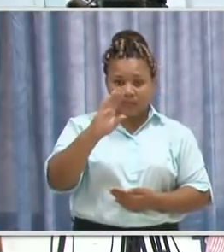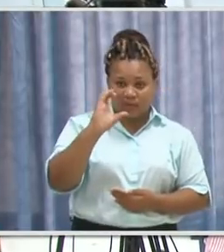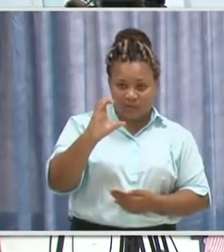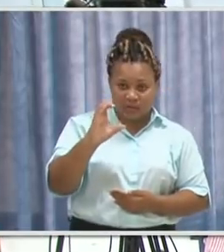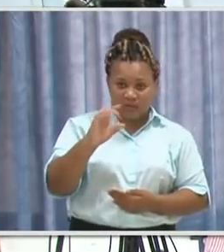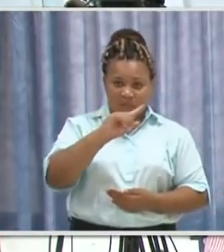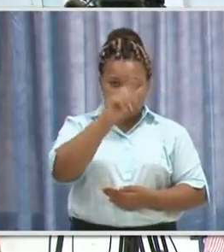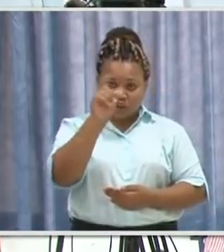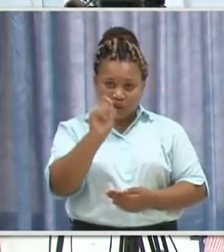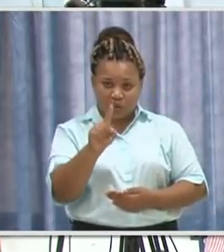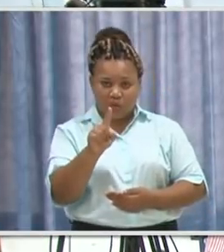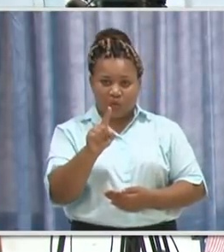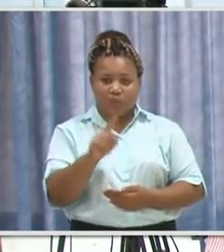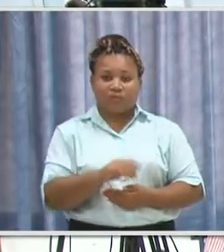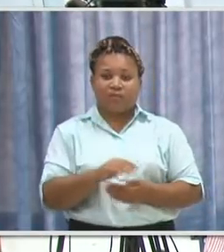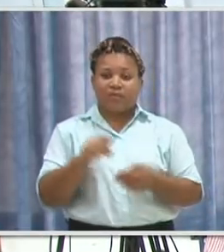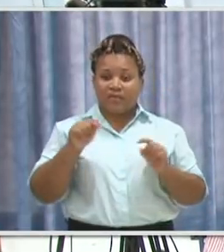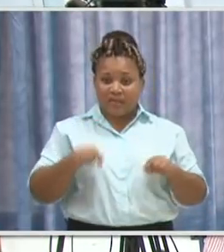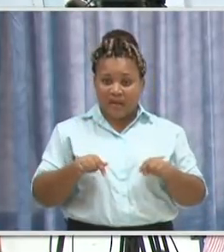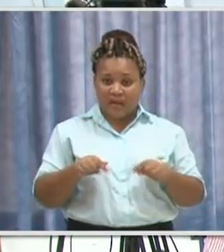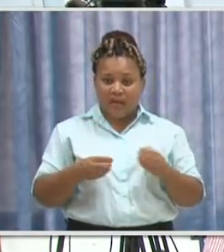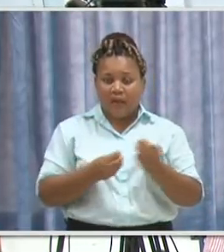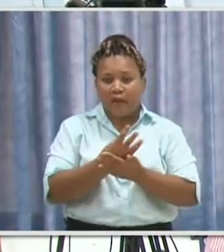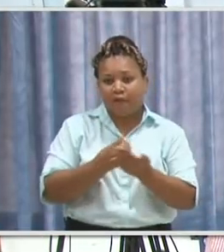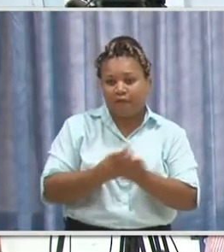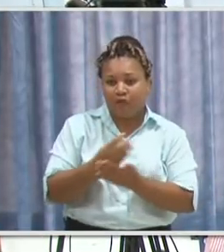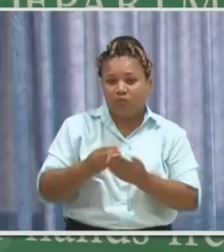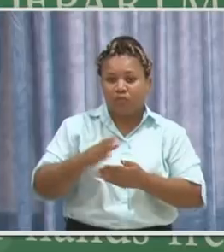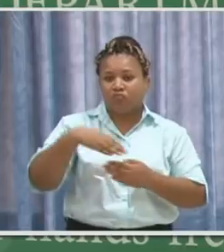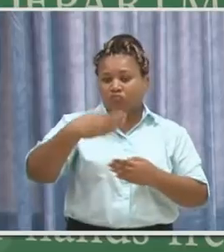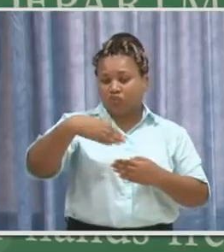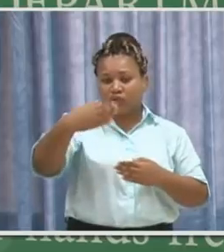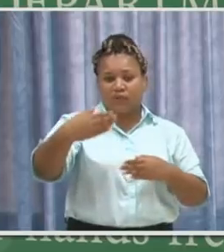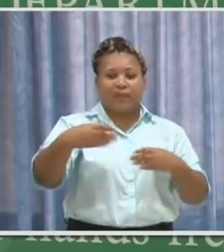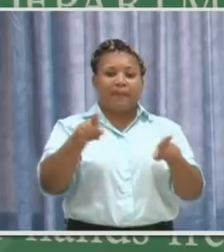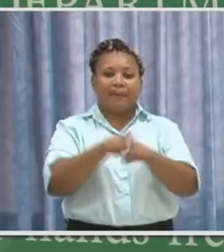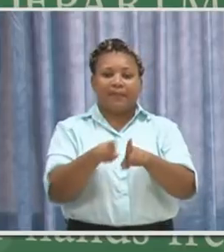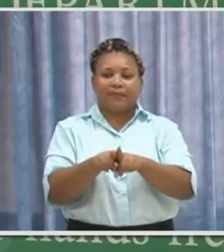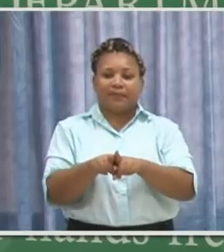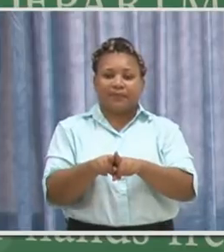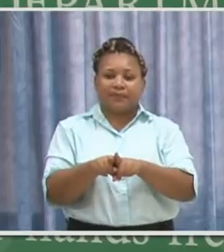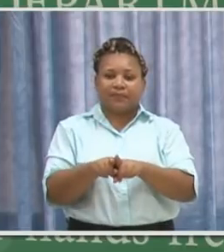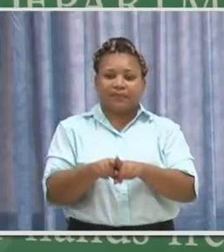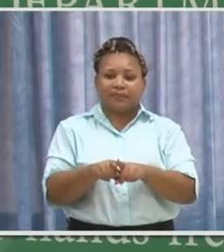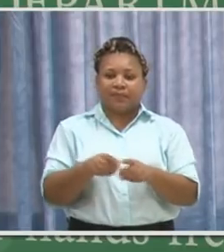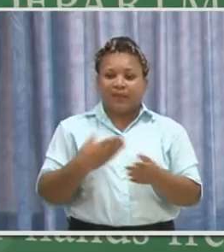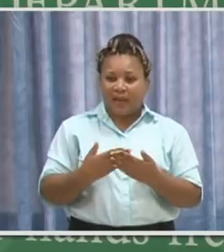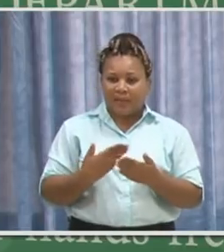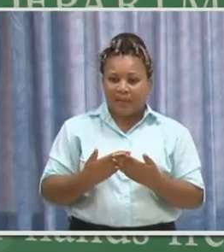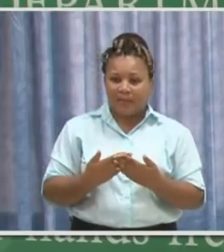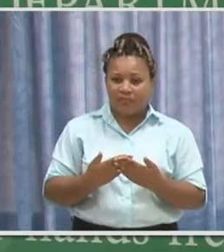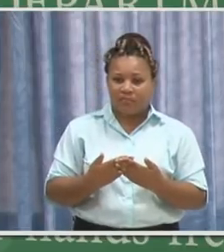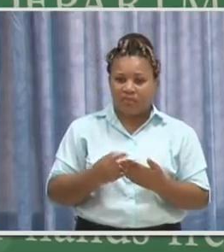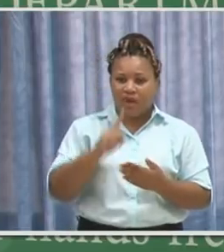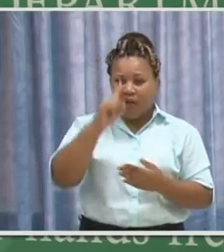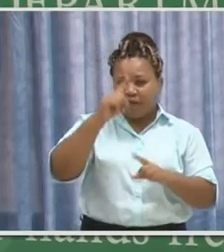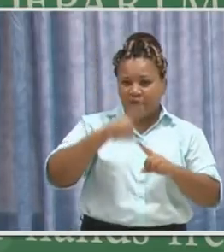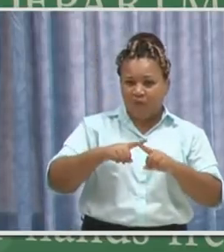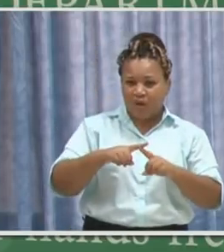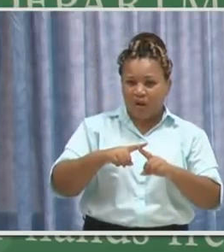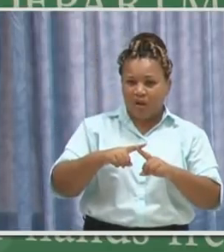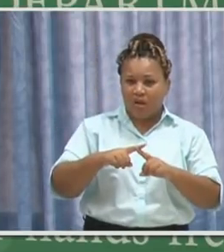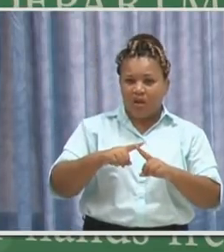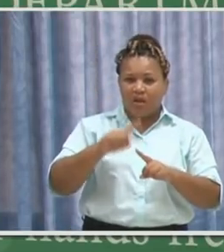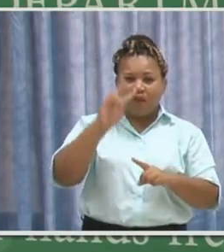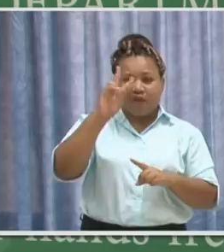faites toutes les semaines, ou bien des fois par semaine même. Je crois que c'est important que nous gardions ça l'engagement. Peut-être avoir un nouveau